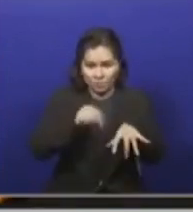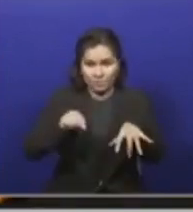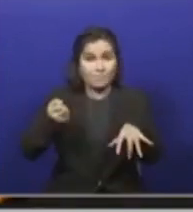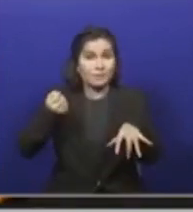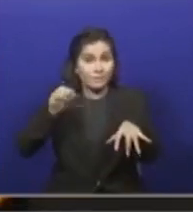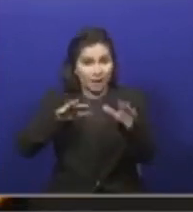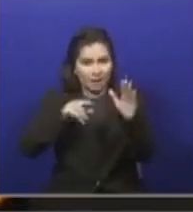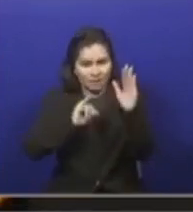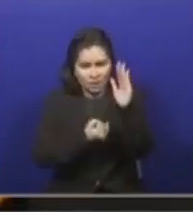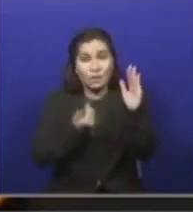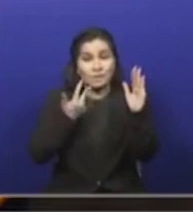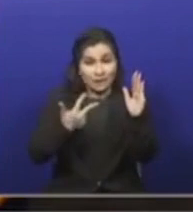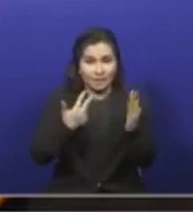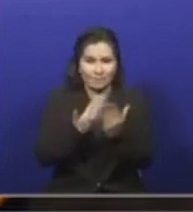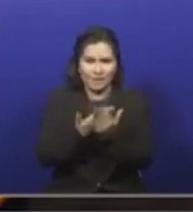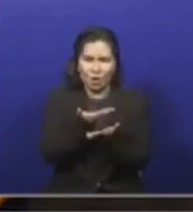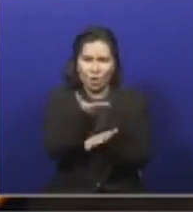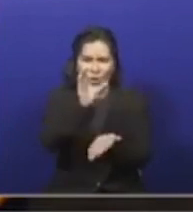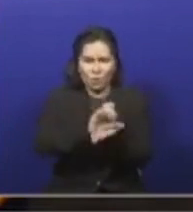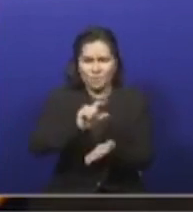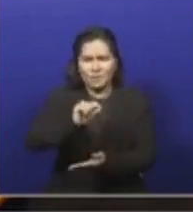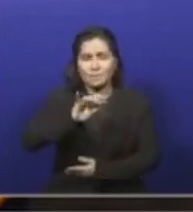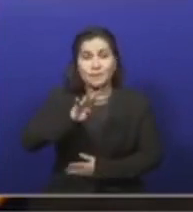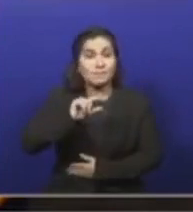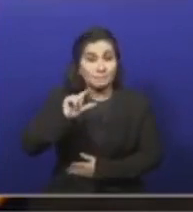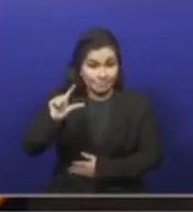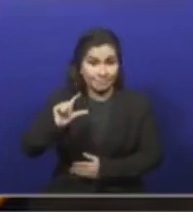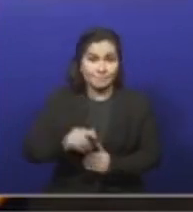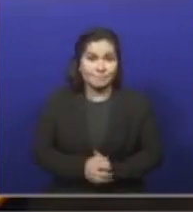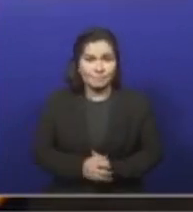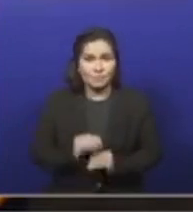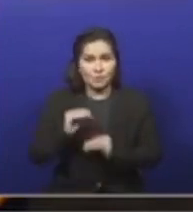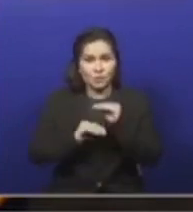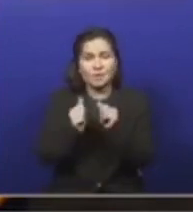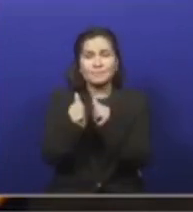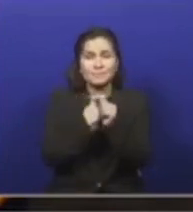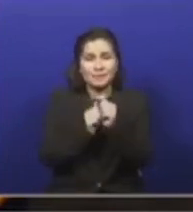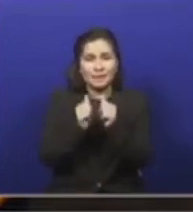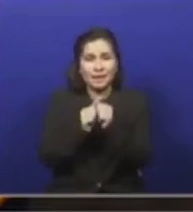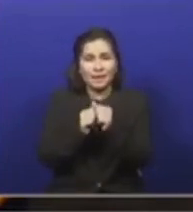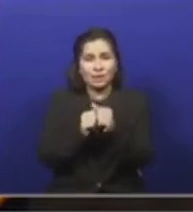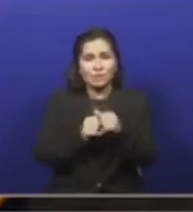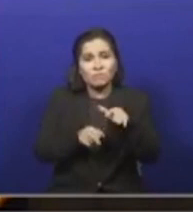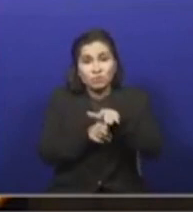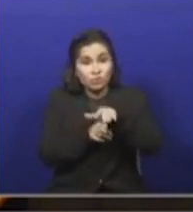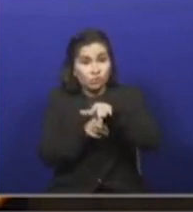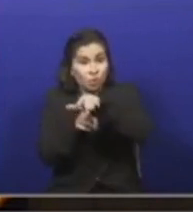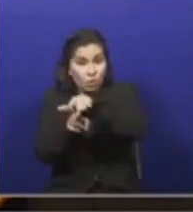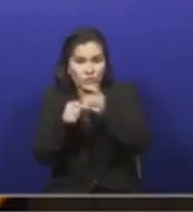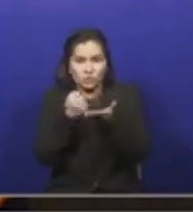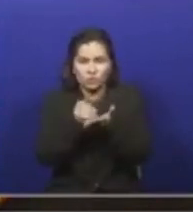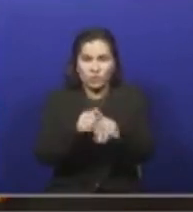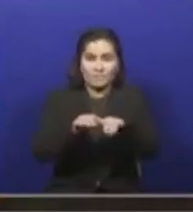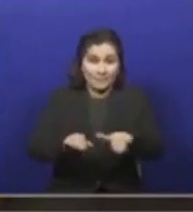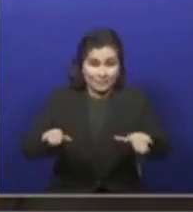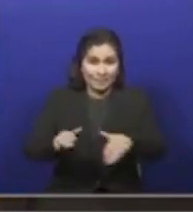ดท่านของบประมาณมา24ล้านบาทโครงการจัดแข่งโดนเจ้าความเร็วที่จะทำให้เด็ก